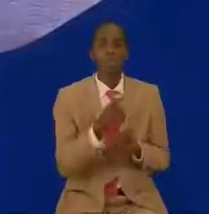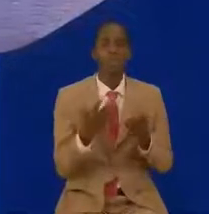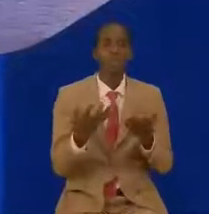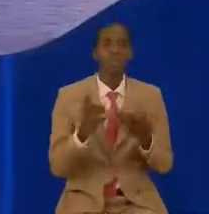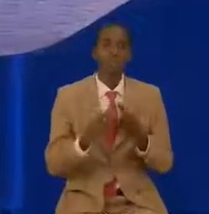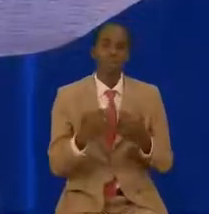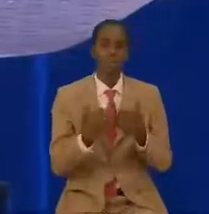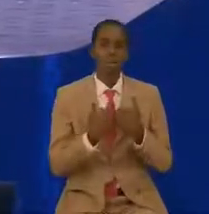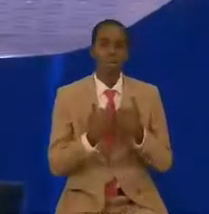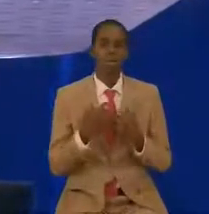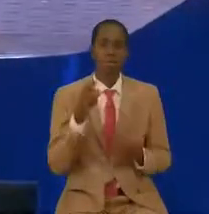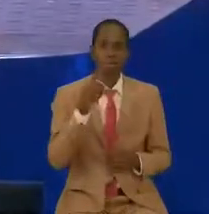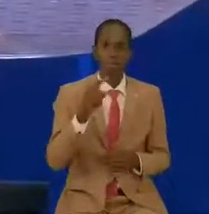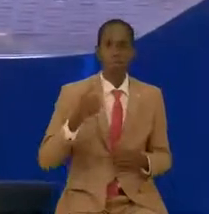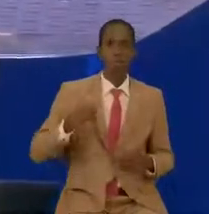mais